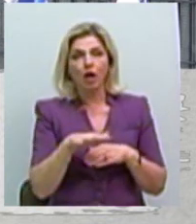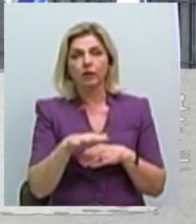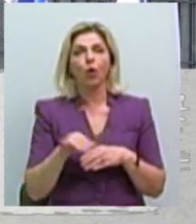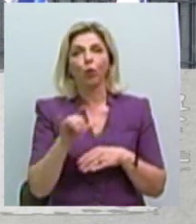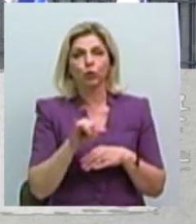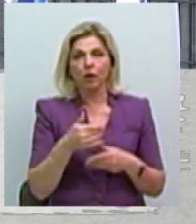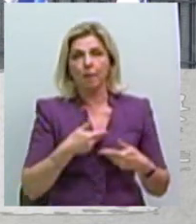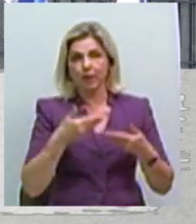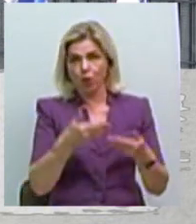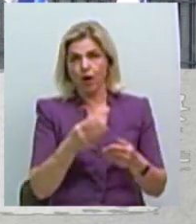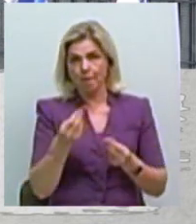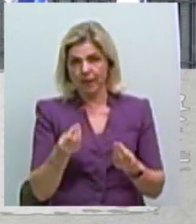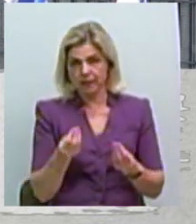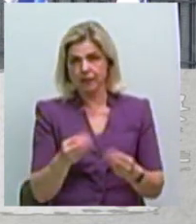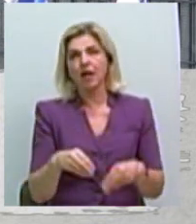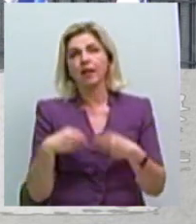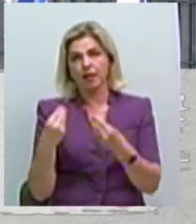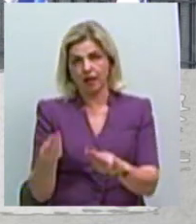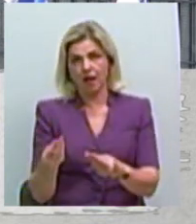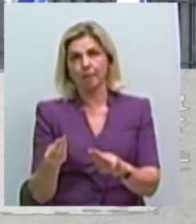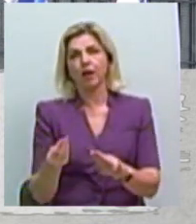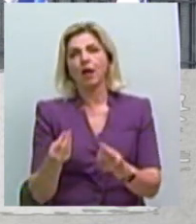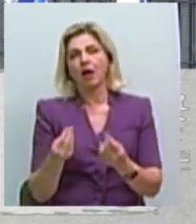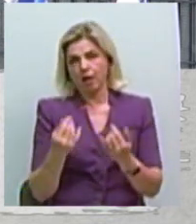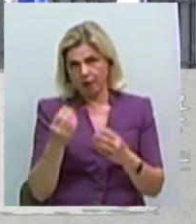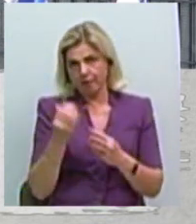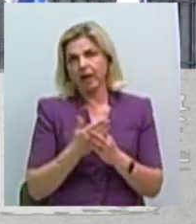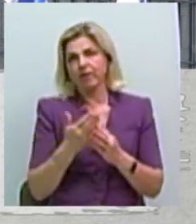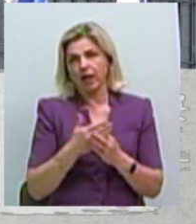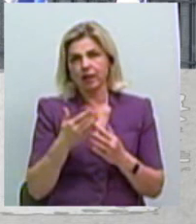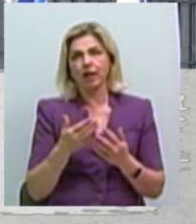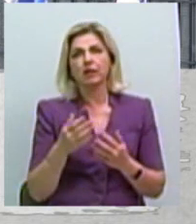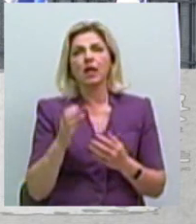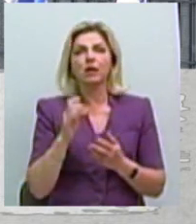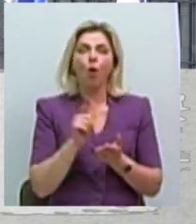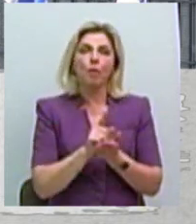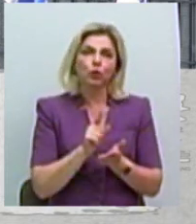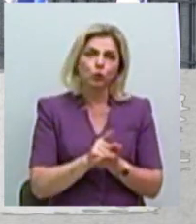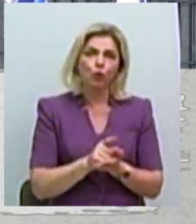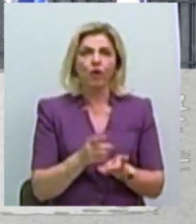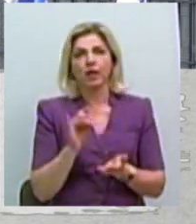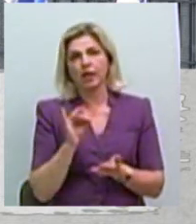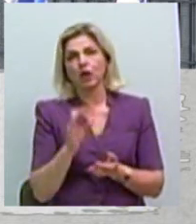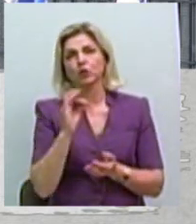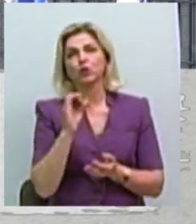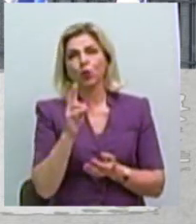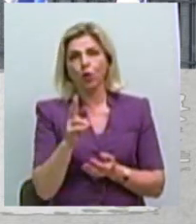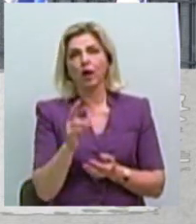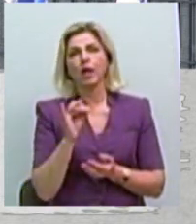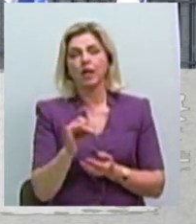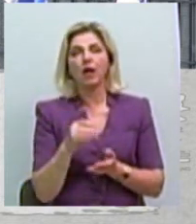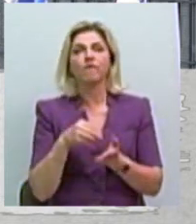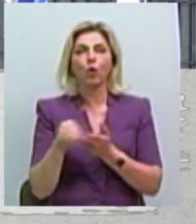ми запрошуємо бізнес, даємо певні привілеї там, з приводу оподаткування, а також строків і